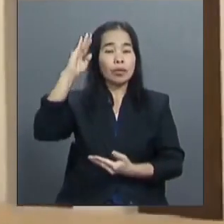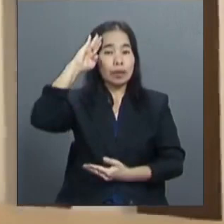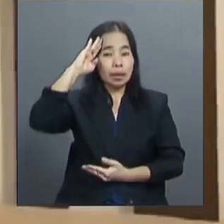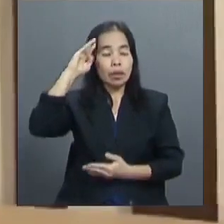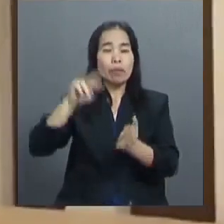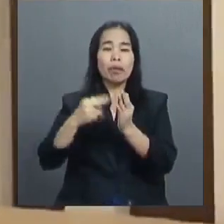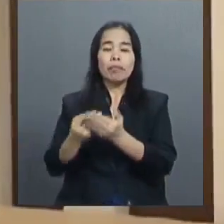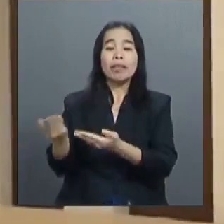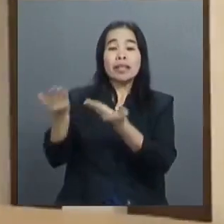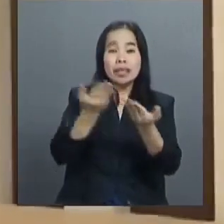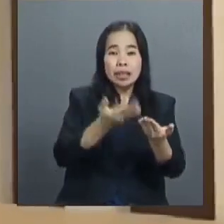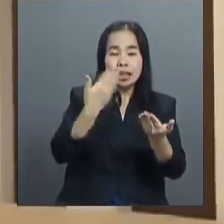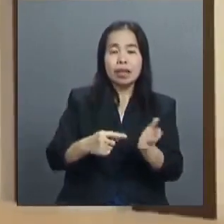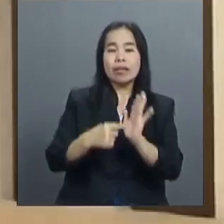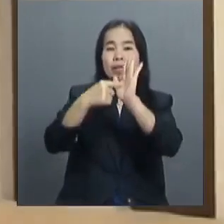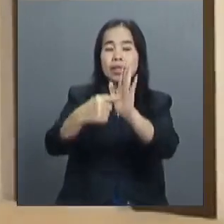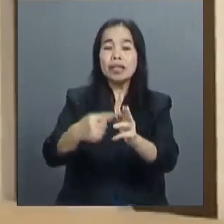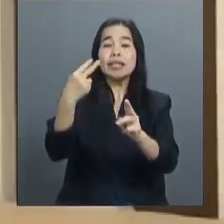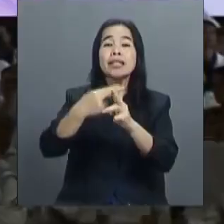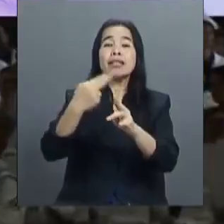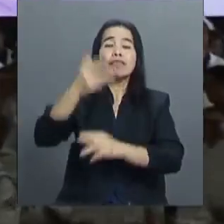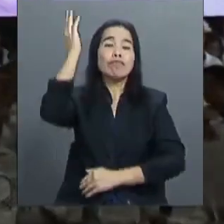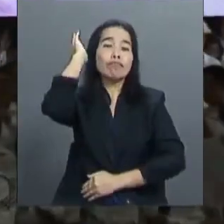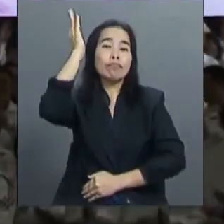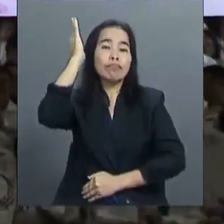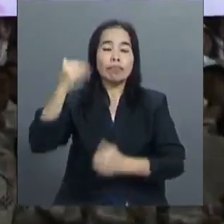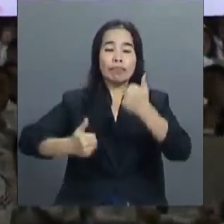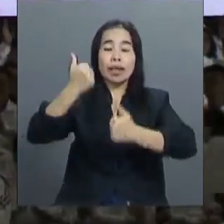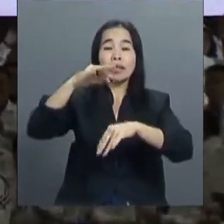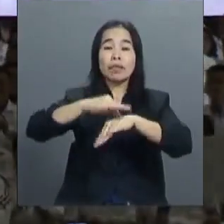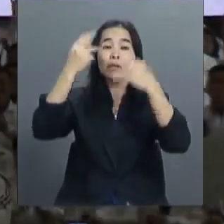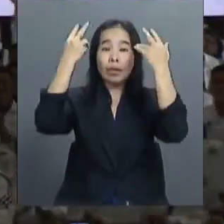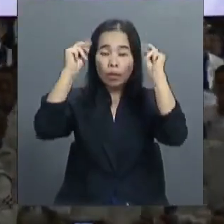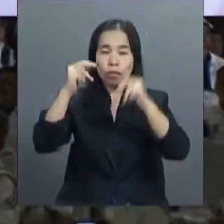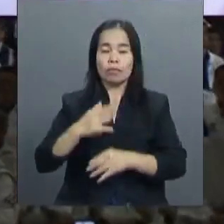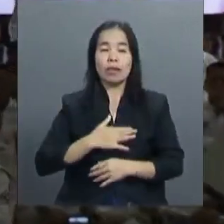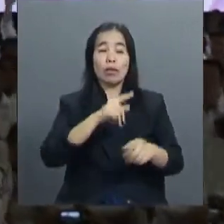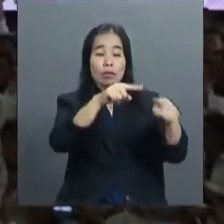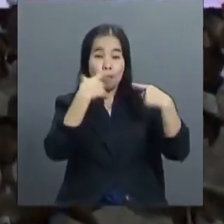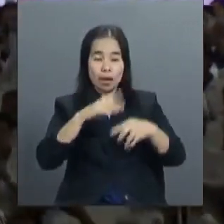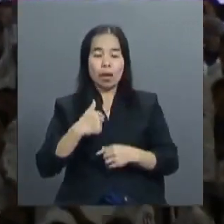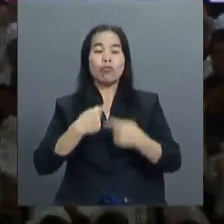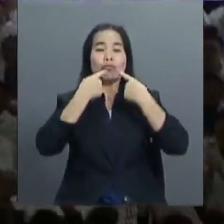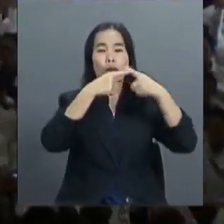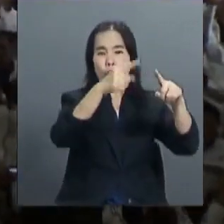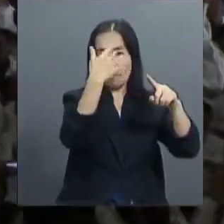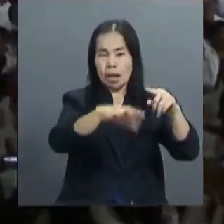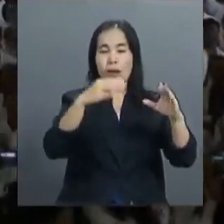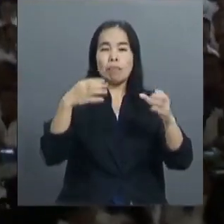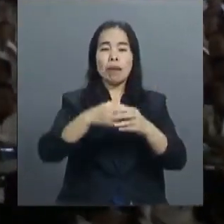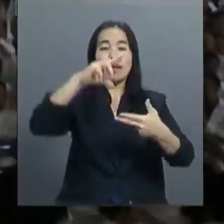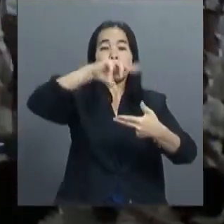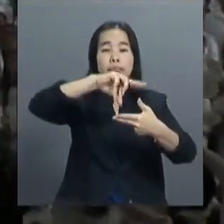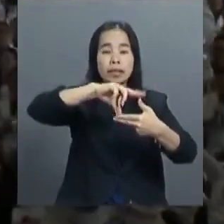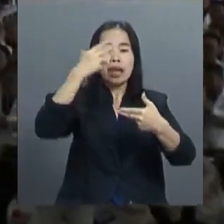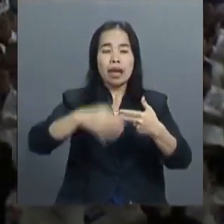รัฐมนตรีของพรรคร่วมเวทีปราศรัยว่ากกตได้แจ้งตอบกลับเรื่องนี้ไปยังพรรคพลังประชารัฐแล้วซึ่งปรากฏข้อมูลอยู่